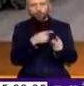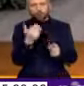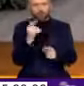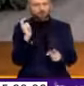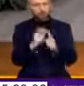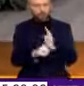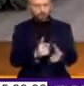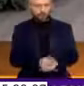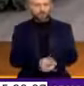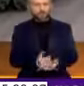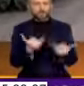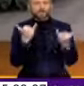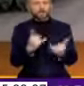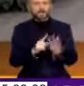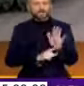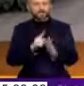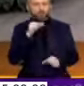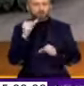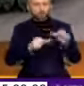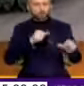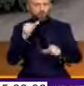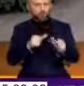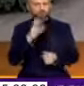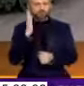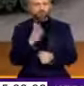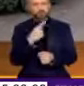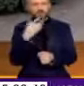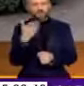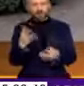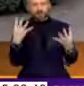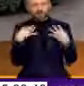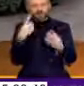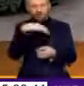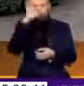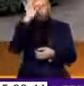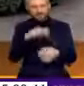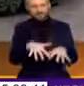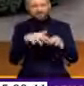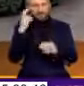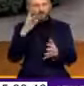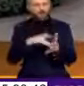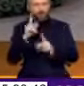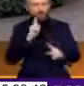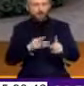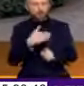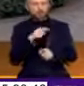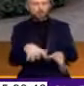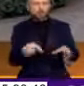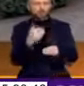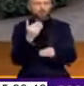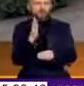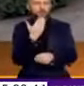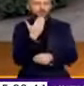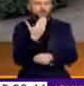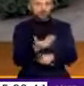відповідь. Угу. Зараз, на початку року, буде звіт начальника поліції в сесії Київської міської ради, і ми його разом з вами